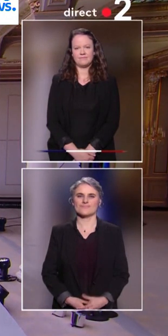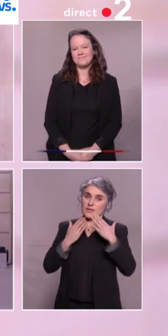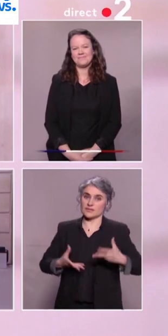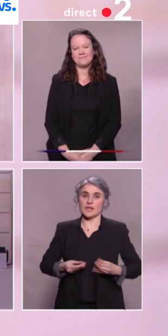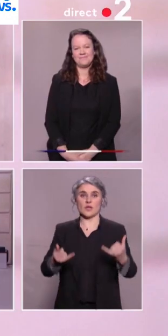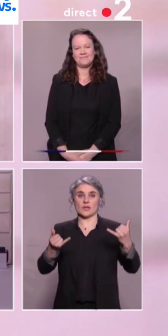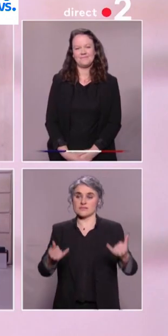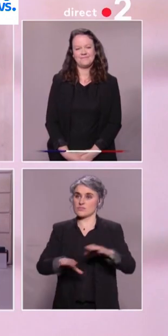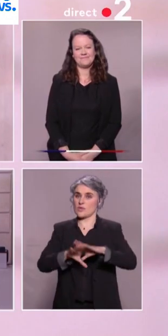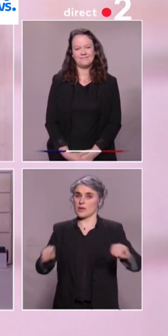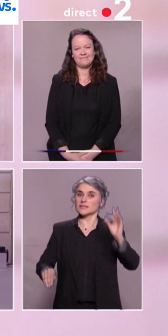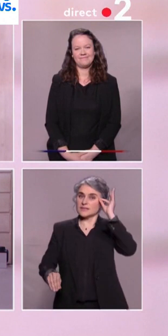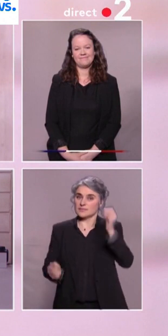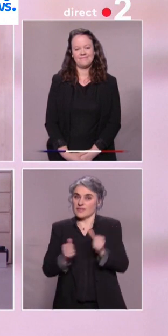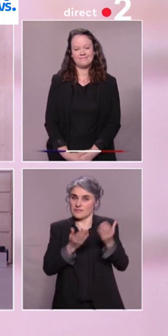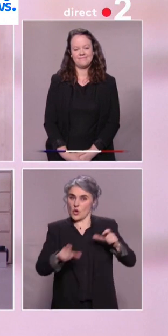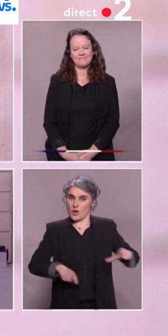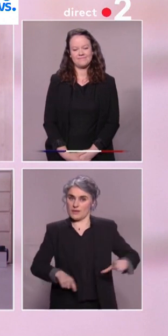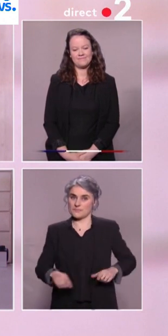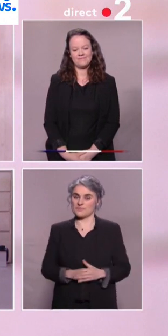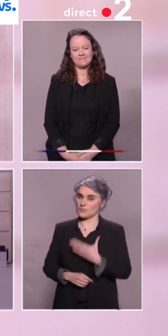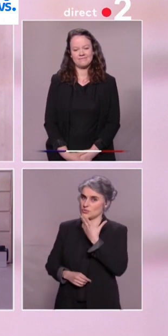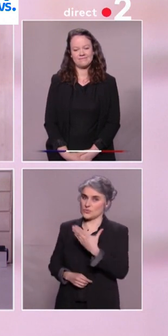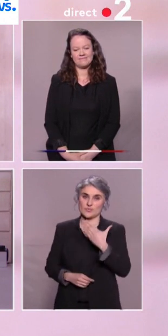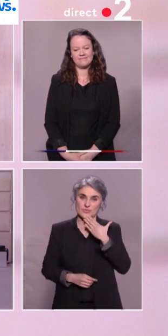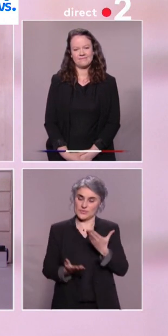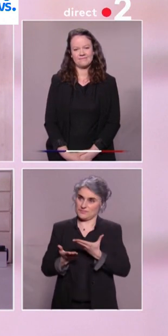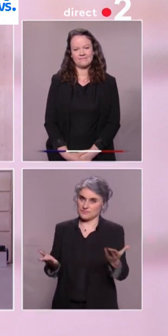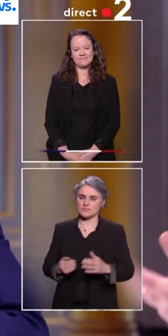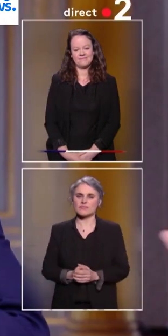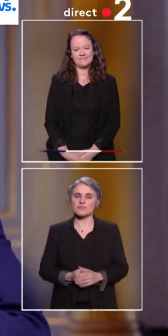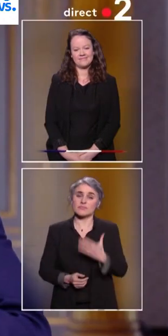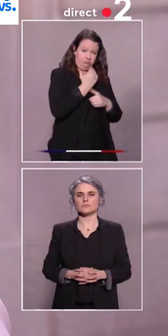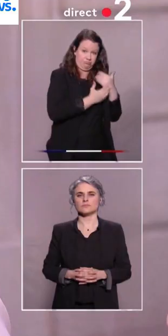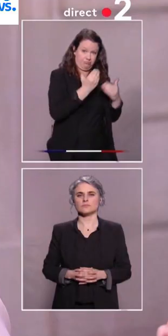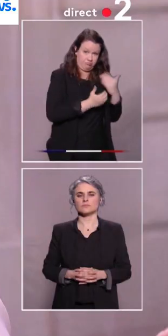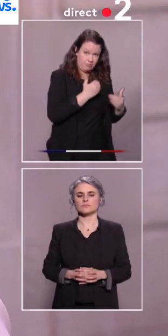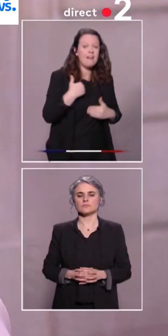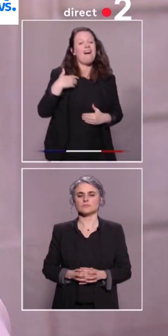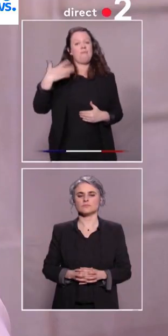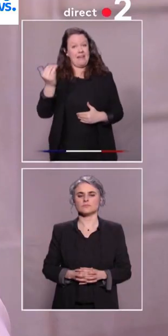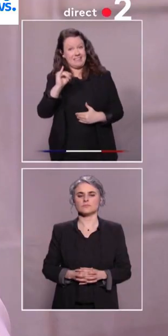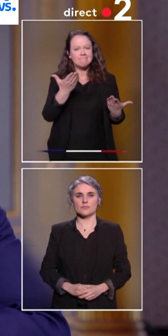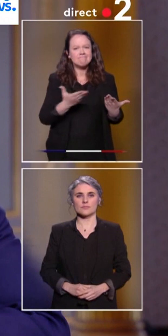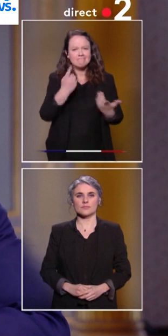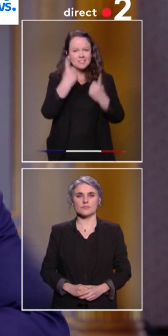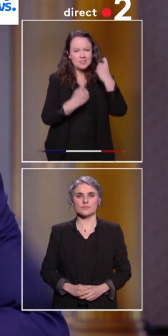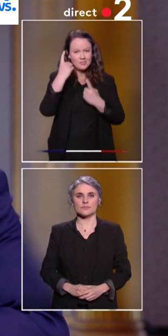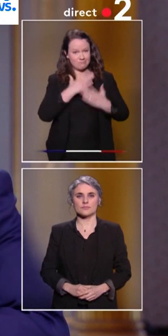Nach der Verabschiedung der umstrittenen Rentenreform stehen in Frankreich neue Streiks und Proteste bevor.